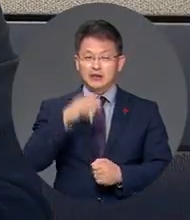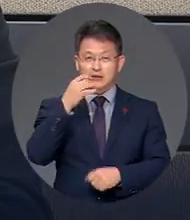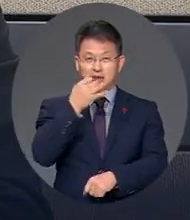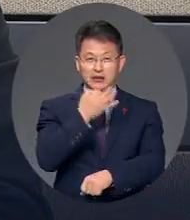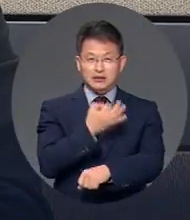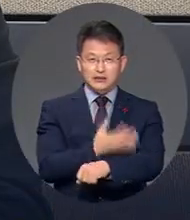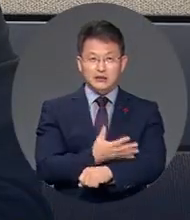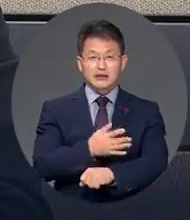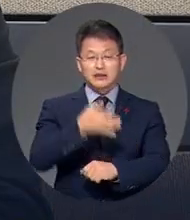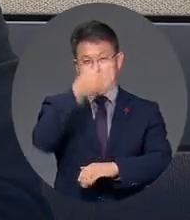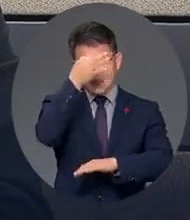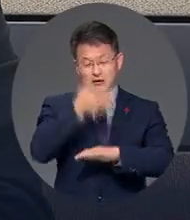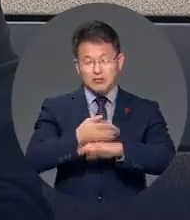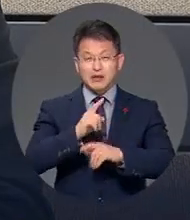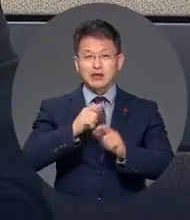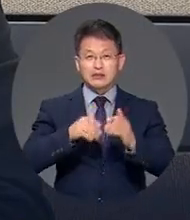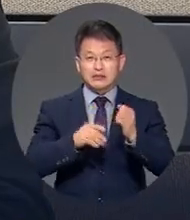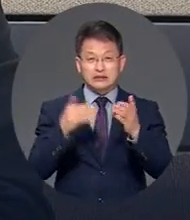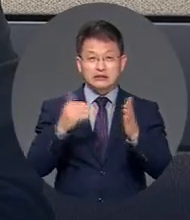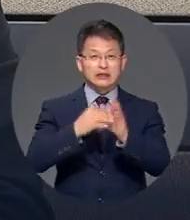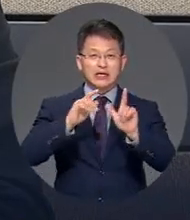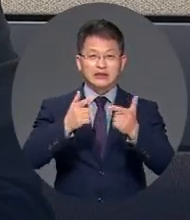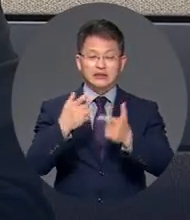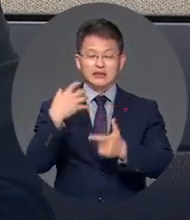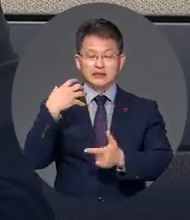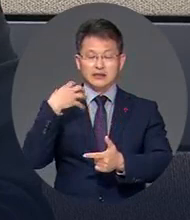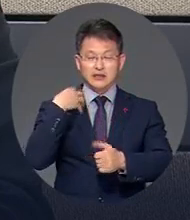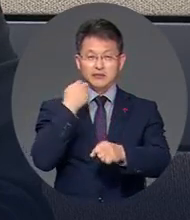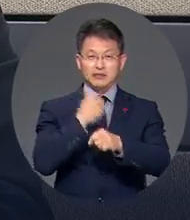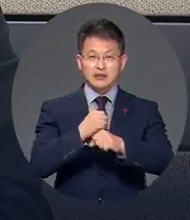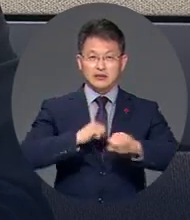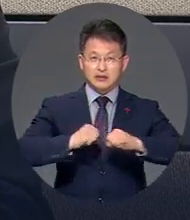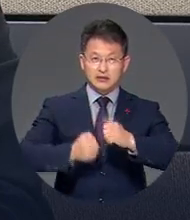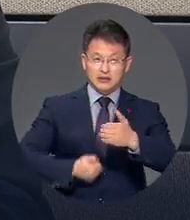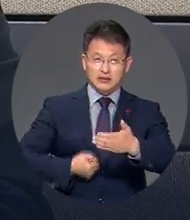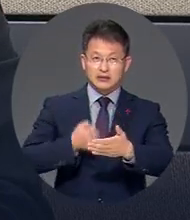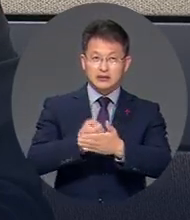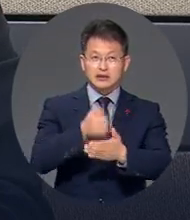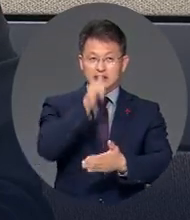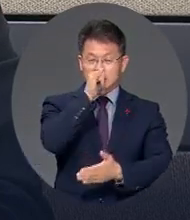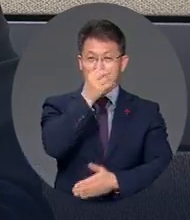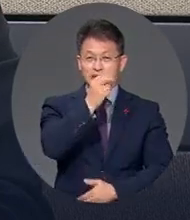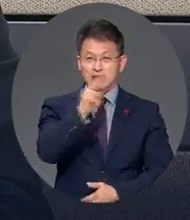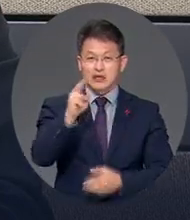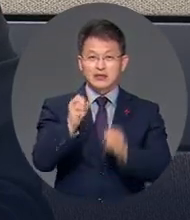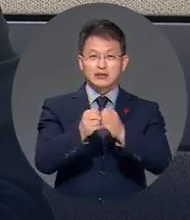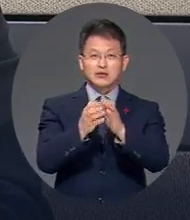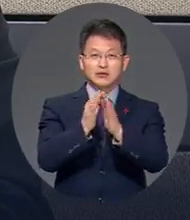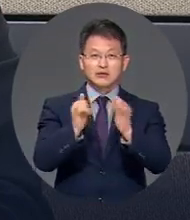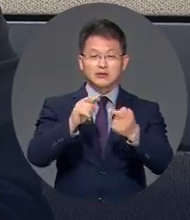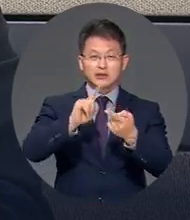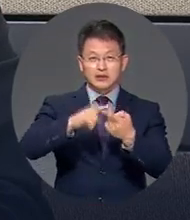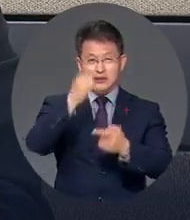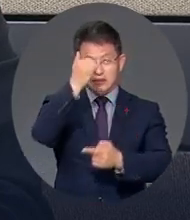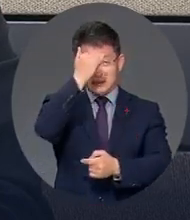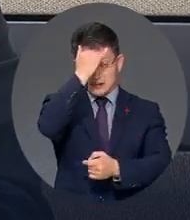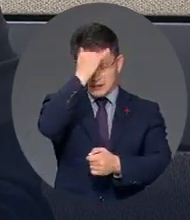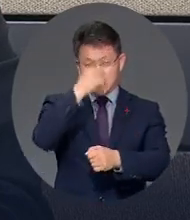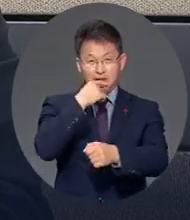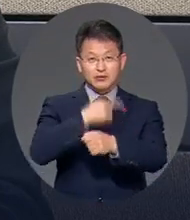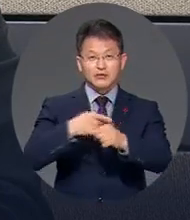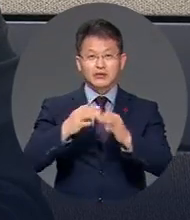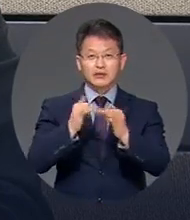사과로만 끝날게 아니라 뭔가 책임지는 그런 행동과 결단이 좀 있어야 창원시민들에게 대한 예의고 많은